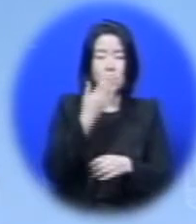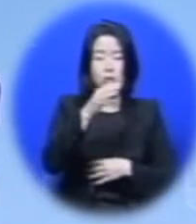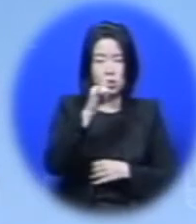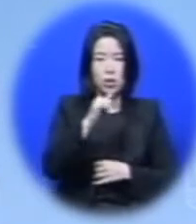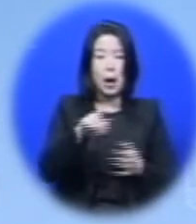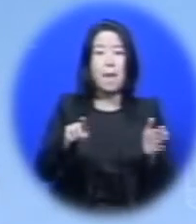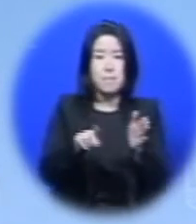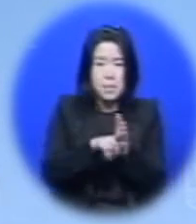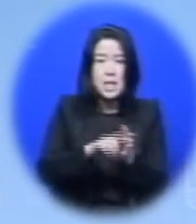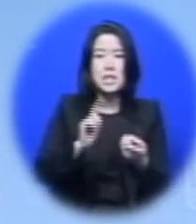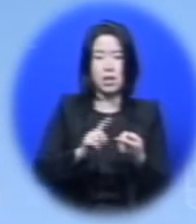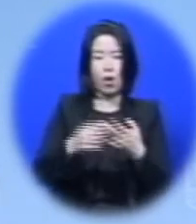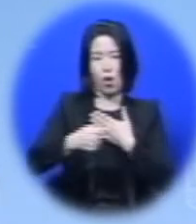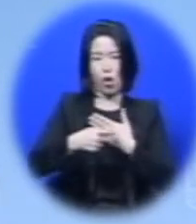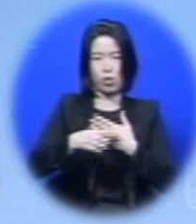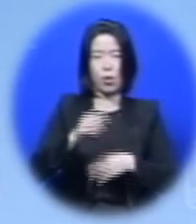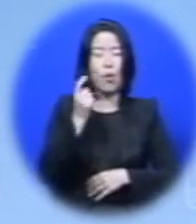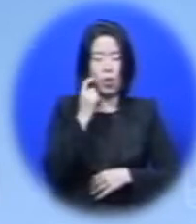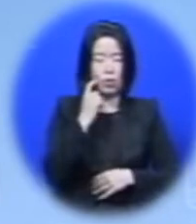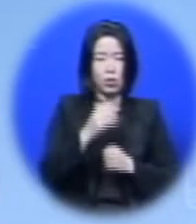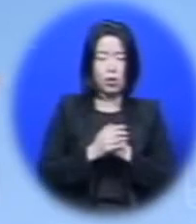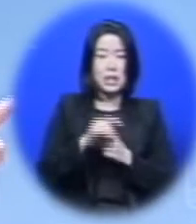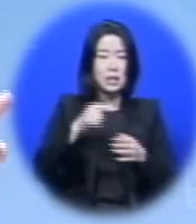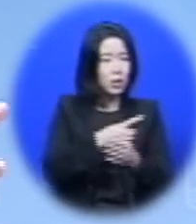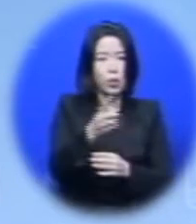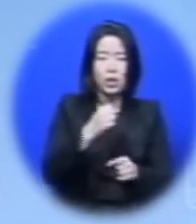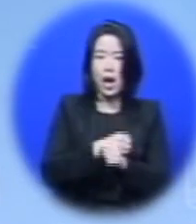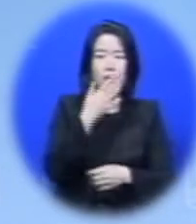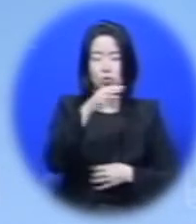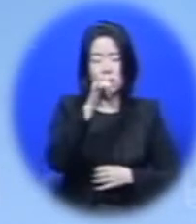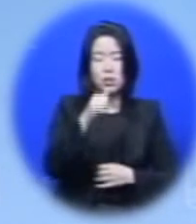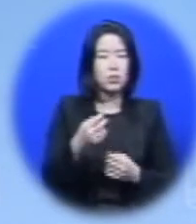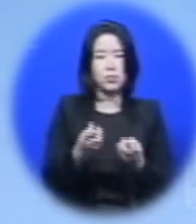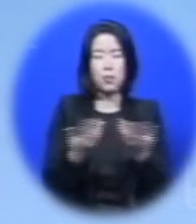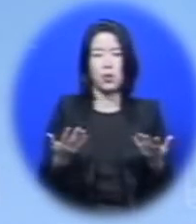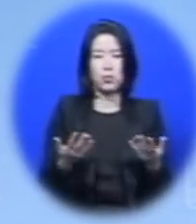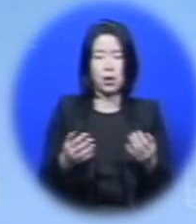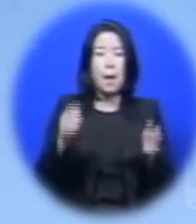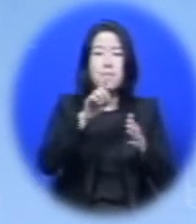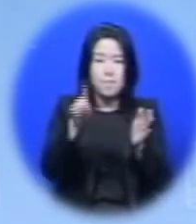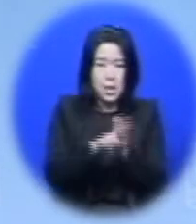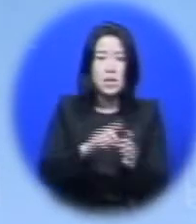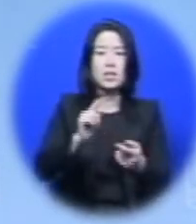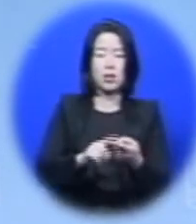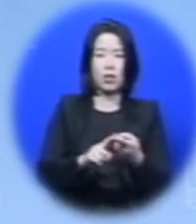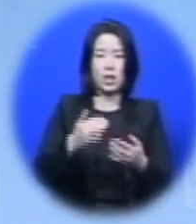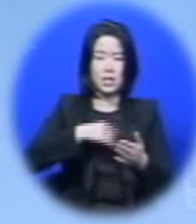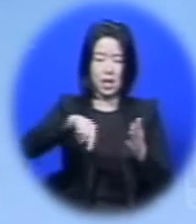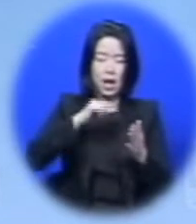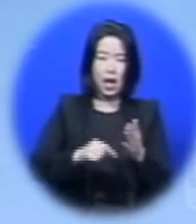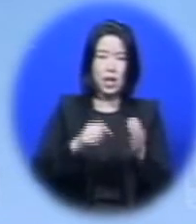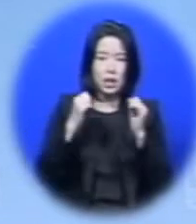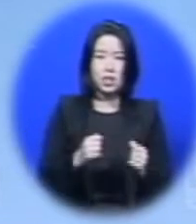것은 믿는 척 하는 것밖에 없었어요. 그것밖에는 제가 할 수 있는 방법이 없어요. 믿는 척한. 제 안에 예수님이 계시다고 저는